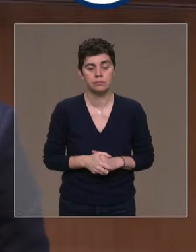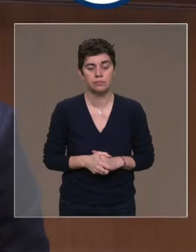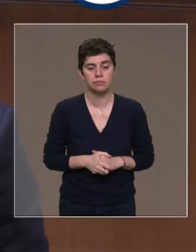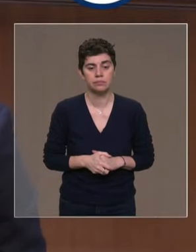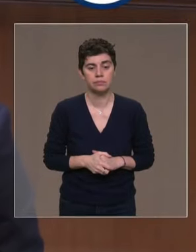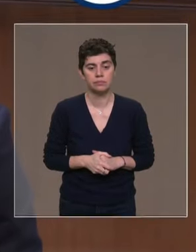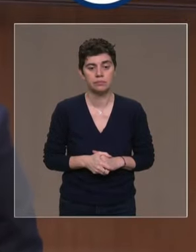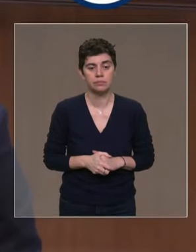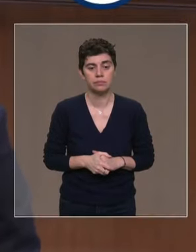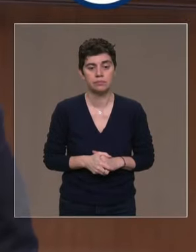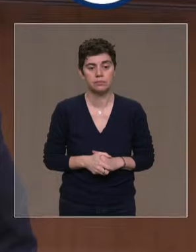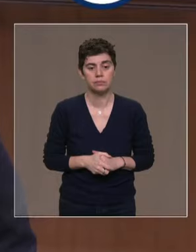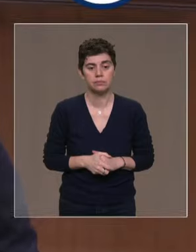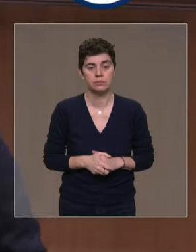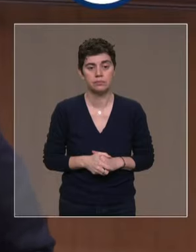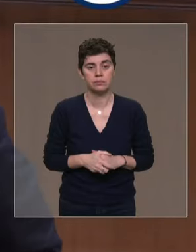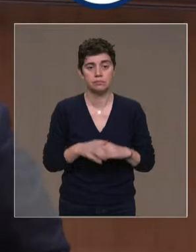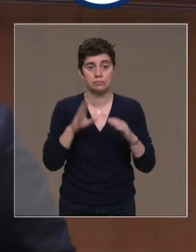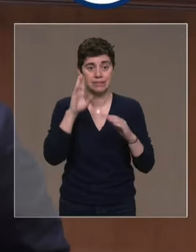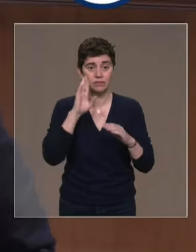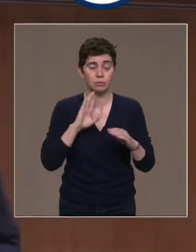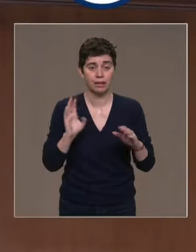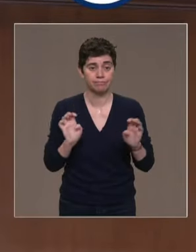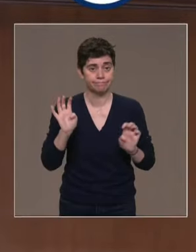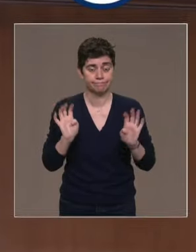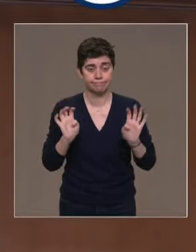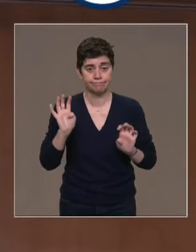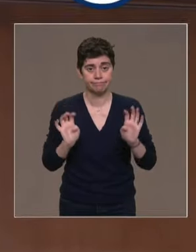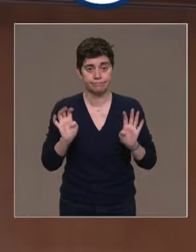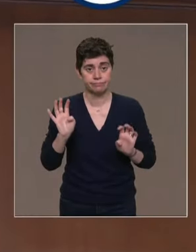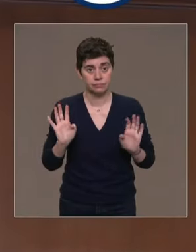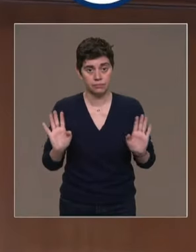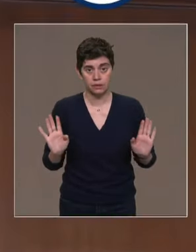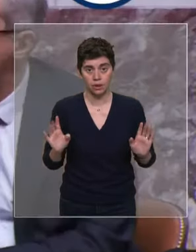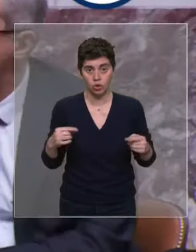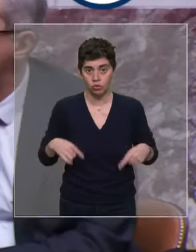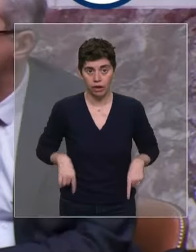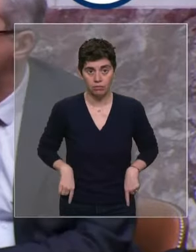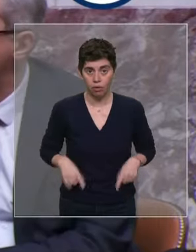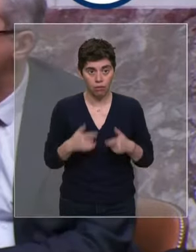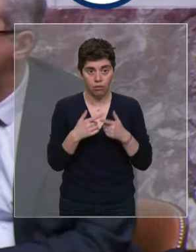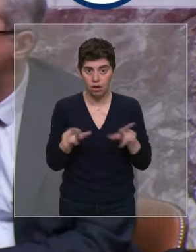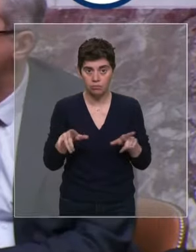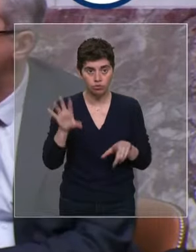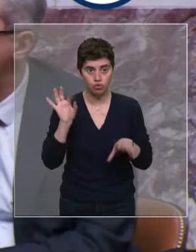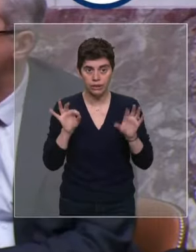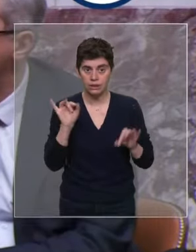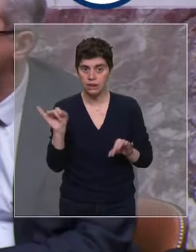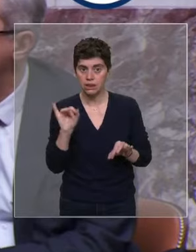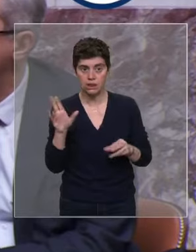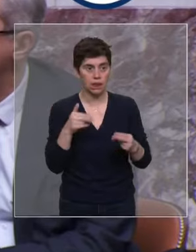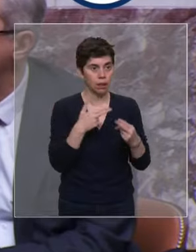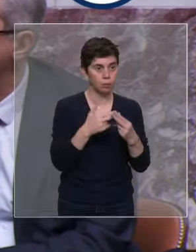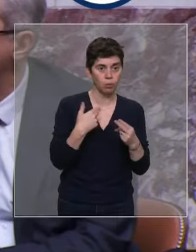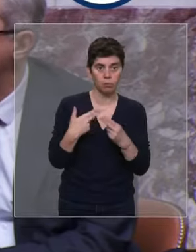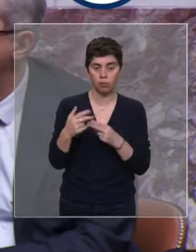Bon. S'il vous plaît, le gouvernement est libre de choisir les orateurs qu'il souhaite pour répondre à vos questions, comme vous êtes